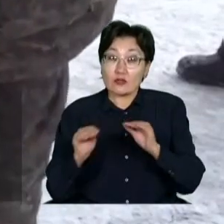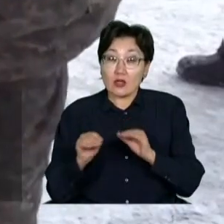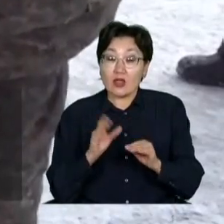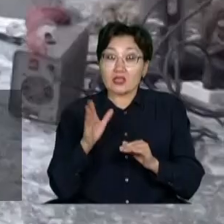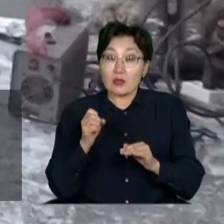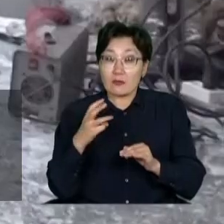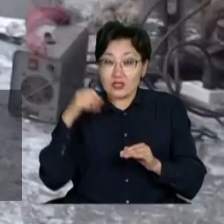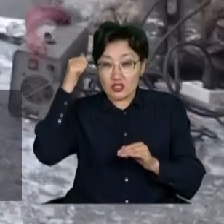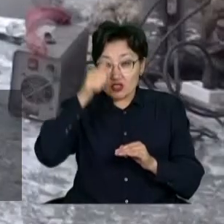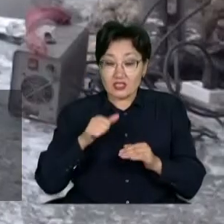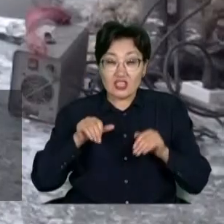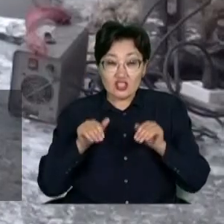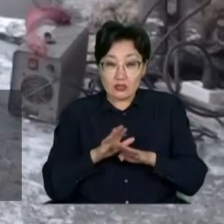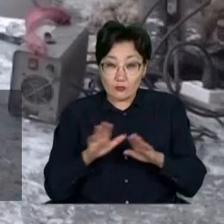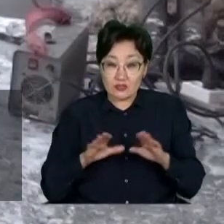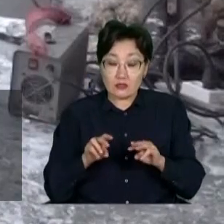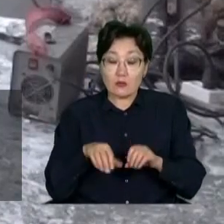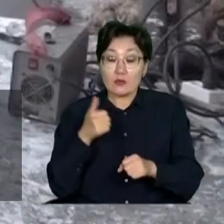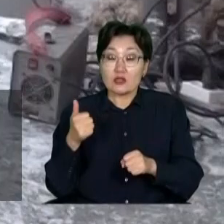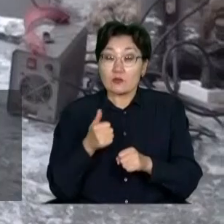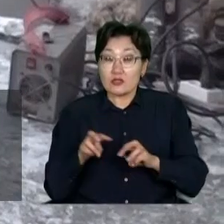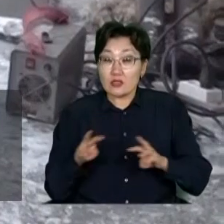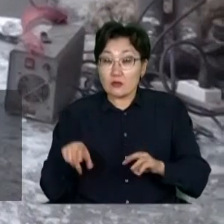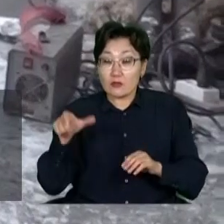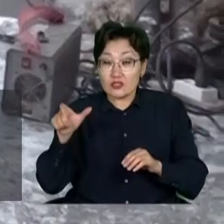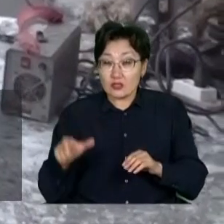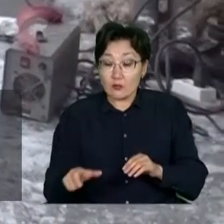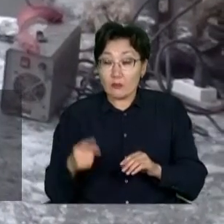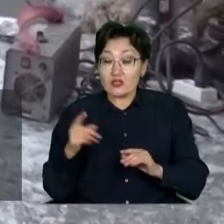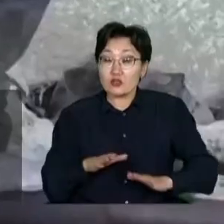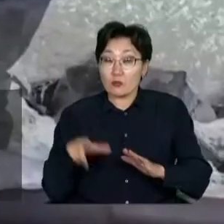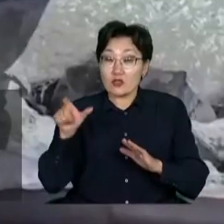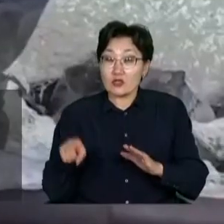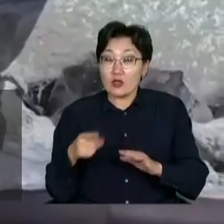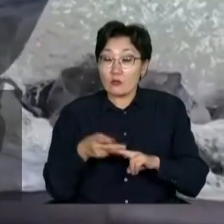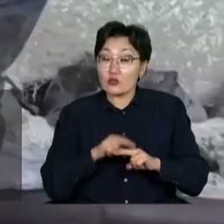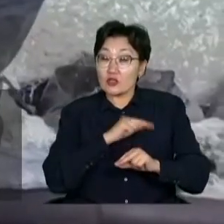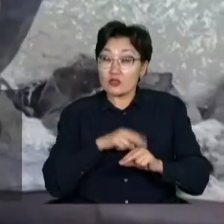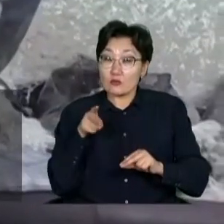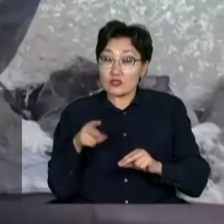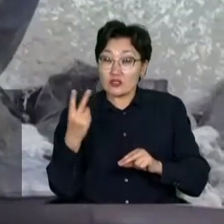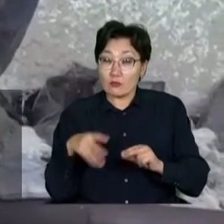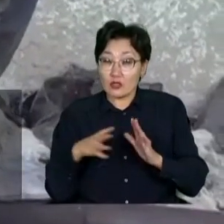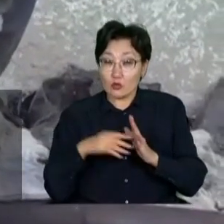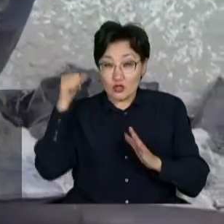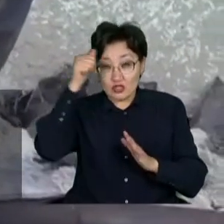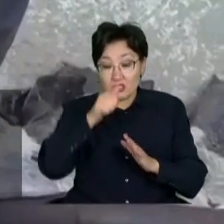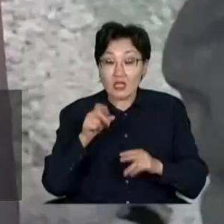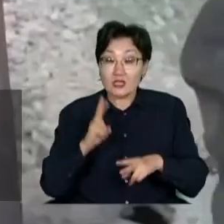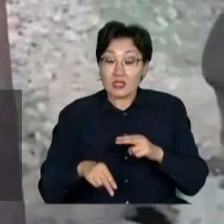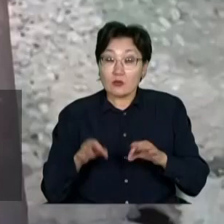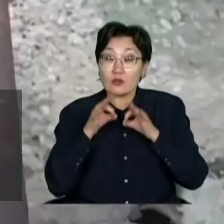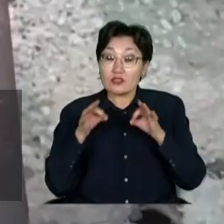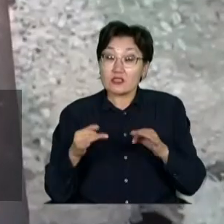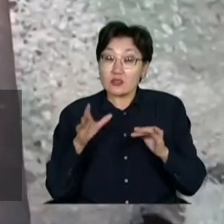жылда шешілмейтін көрінеді. Үкімет басшысының бірінші орынбасары бұл жұмыс 2029 жылы аяқталатынын жеткізді.